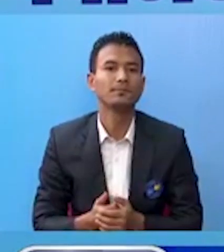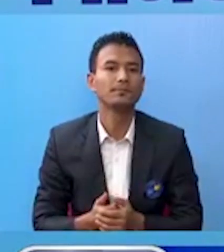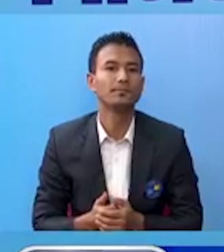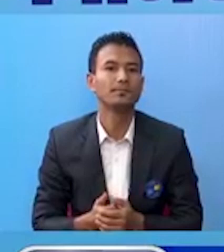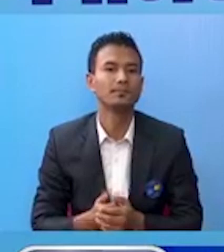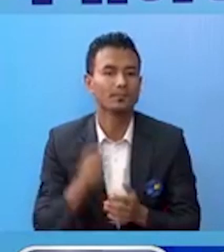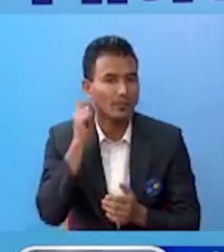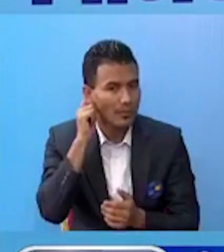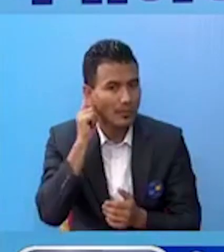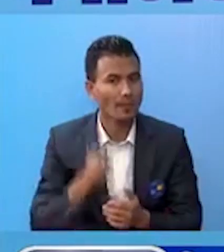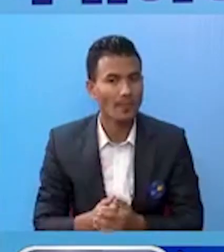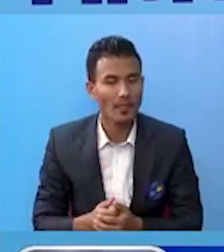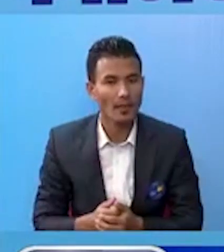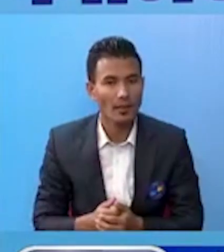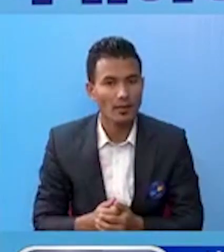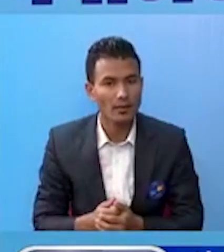माफ गर्नुहोला